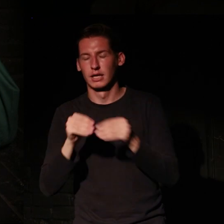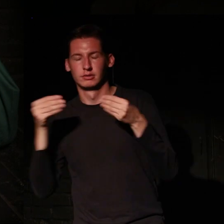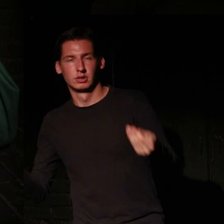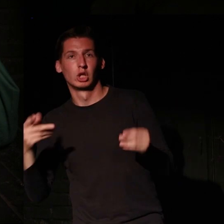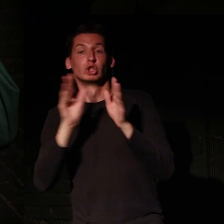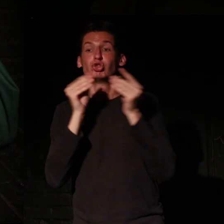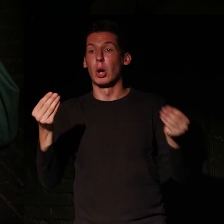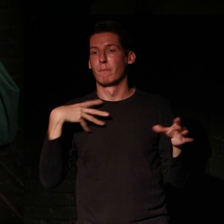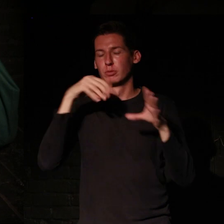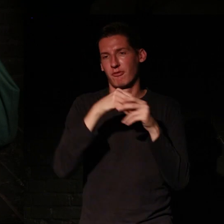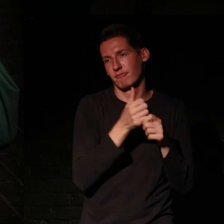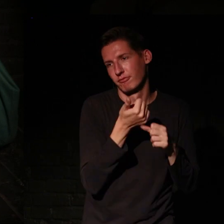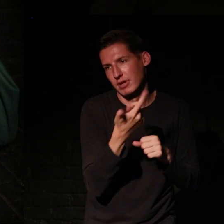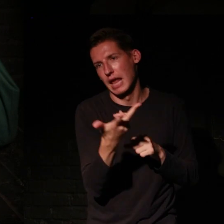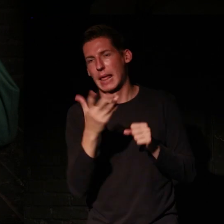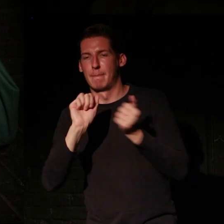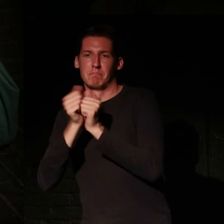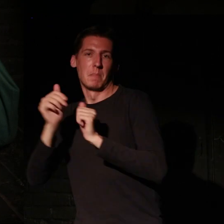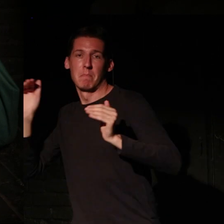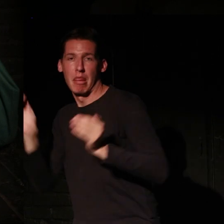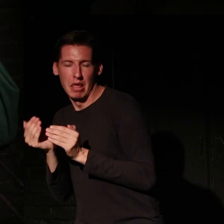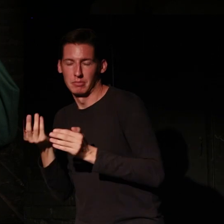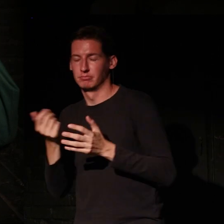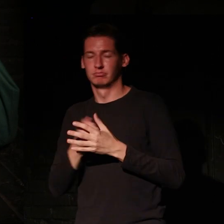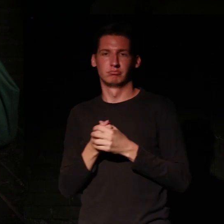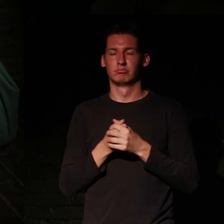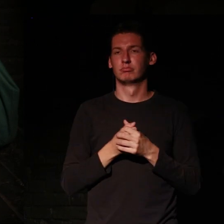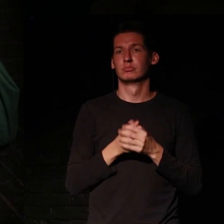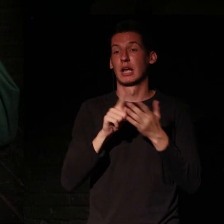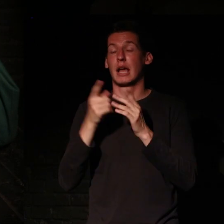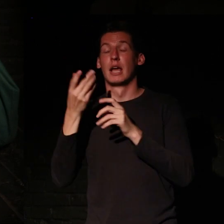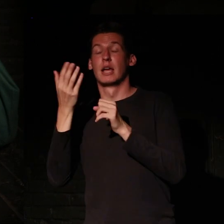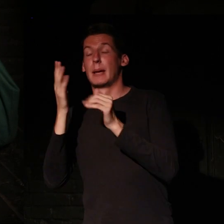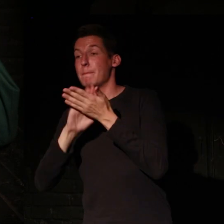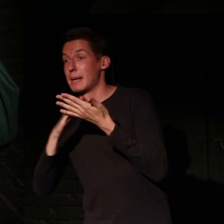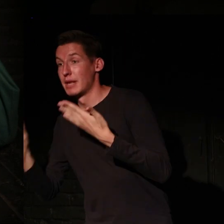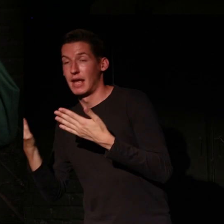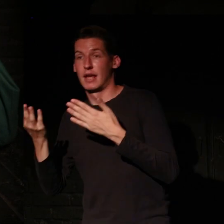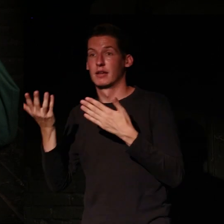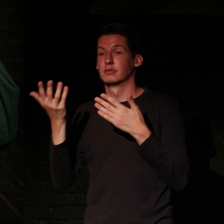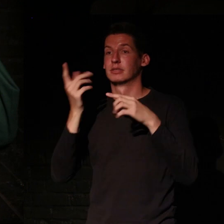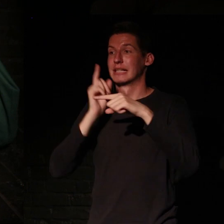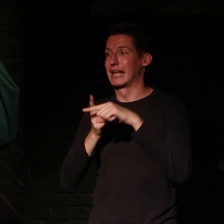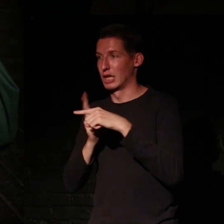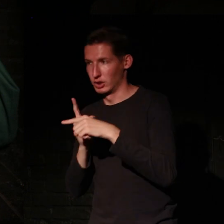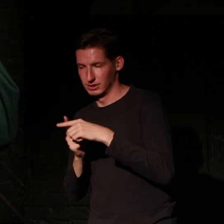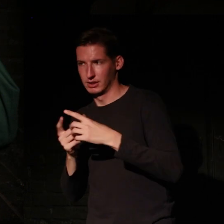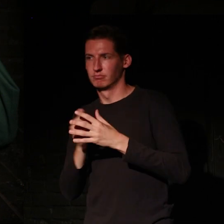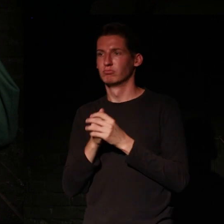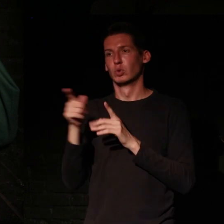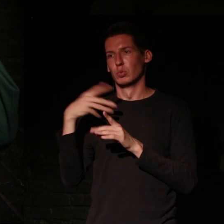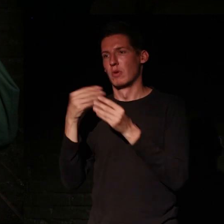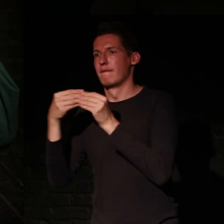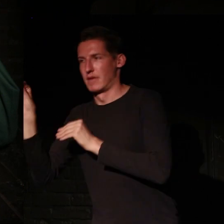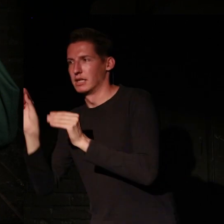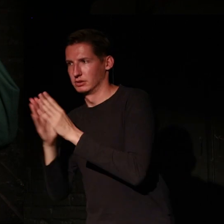albo mniej. I rzeczywiście w Bibliach katolickich tych ksiąg jest więcej. W